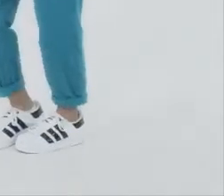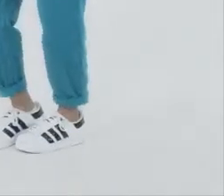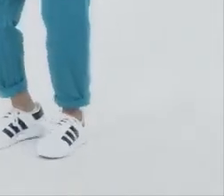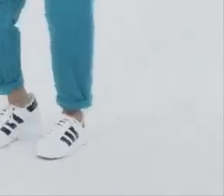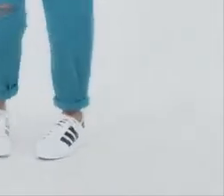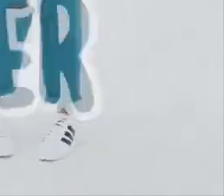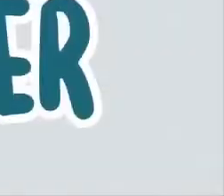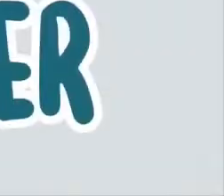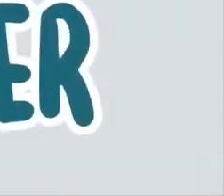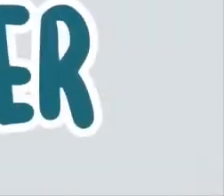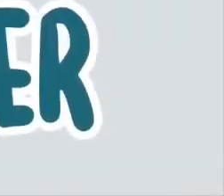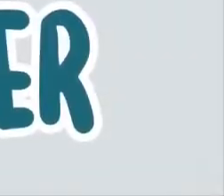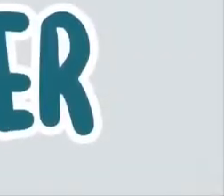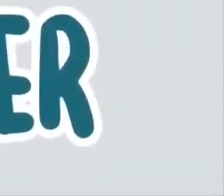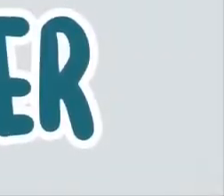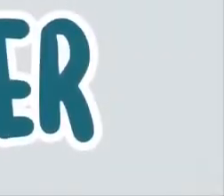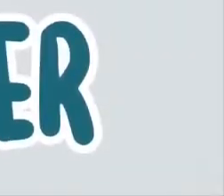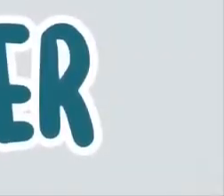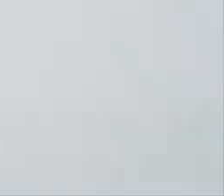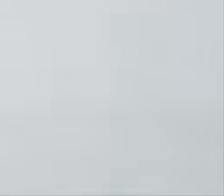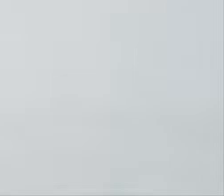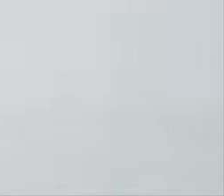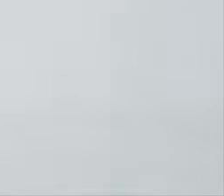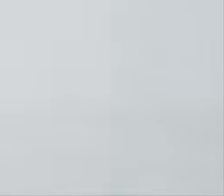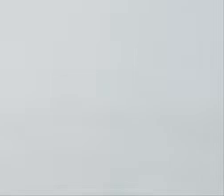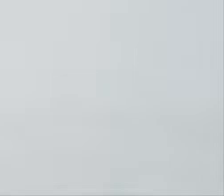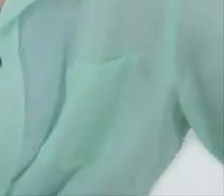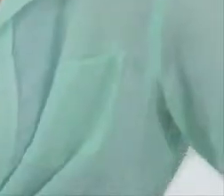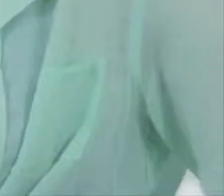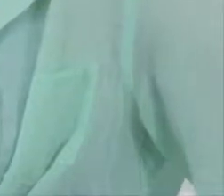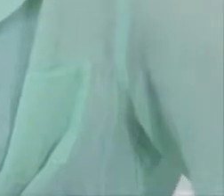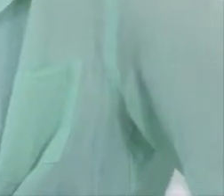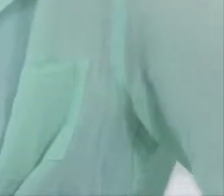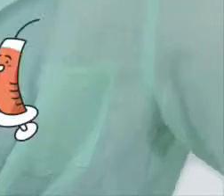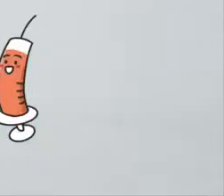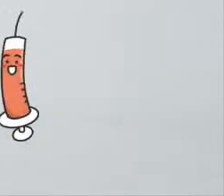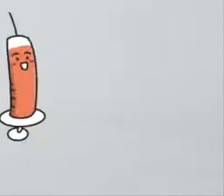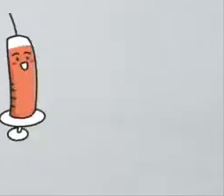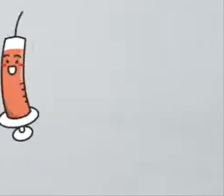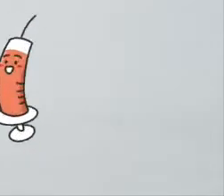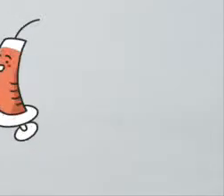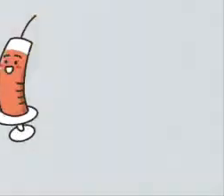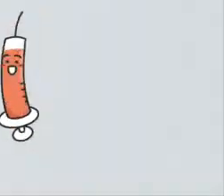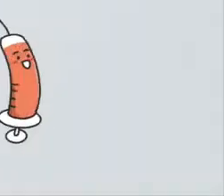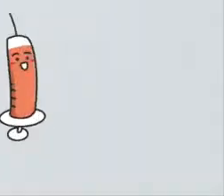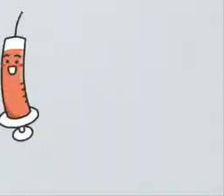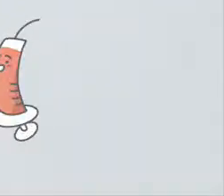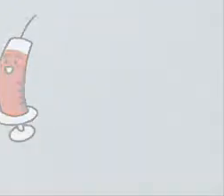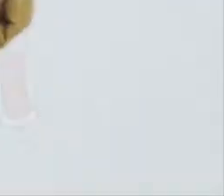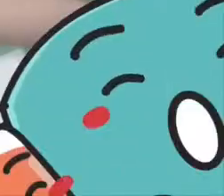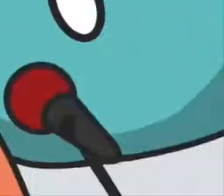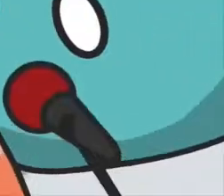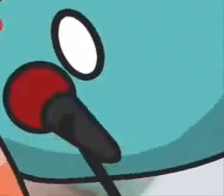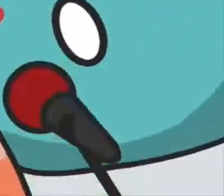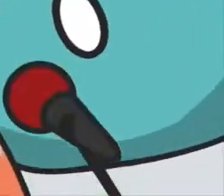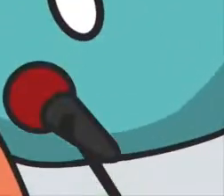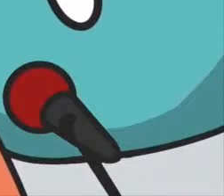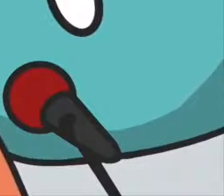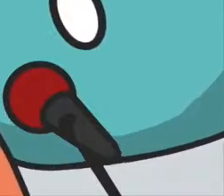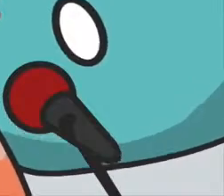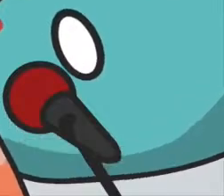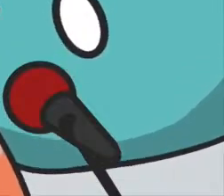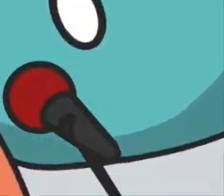sehatmu. Oh masker, oh vaksin, kau duet sejati.